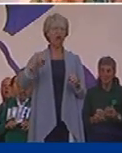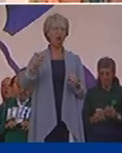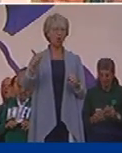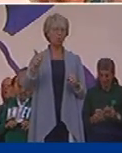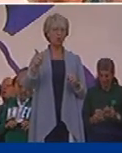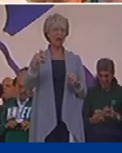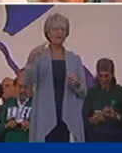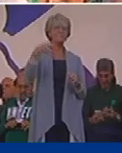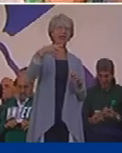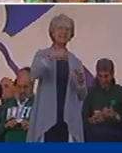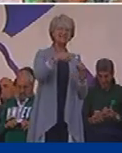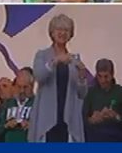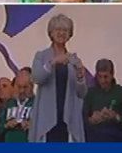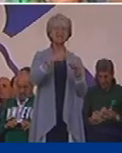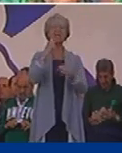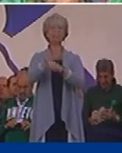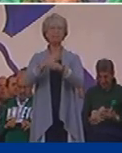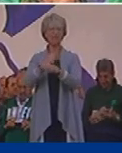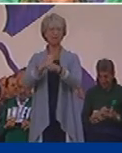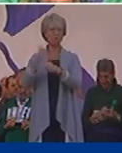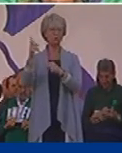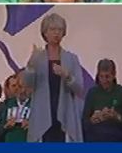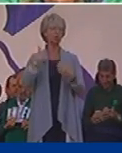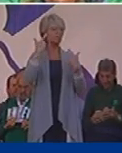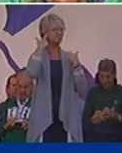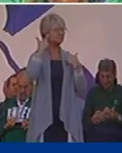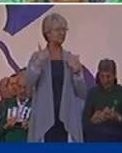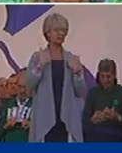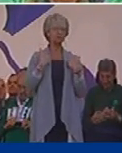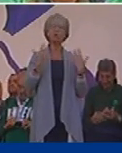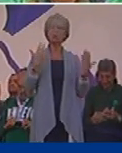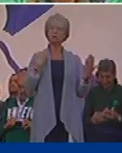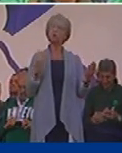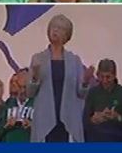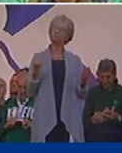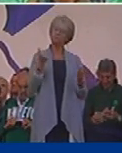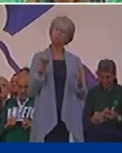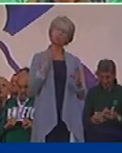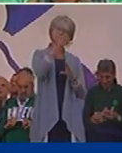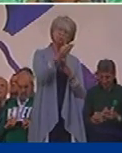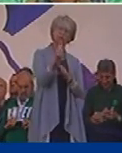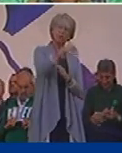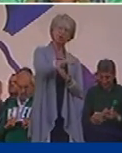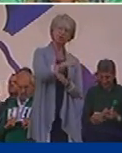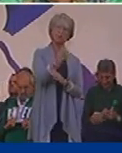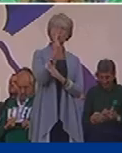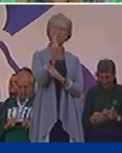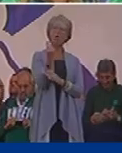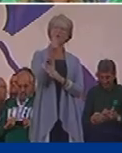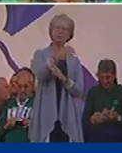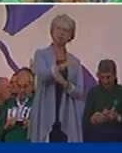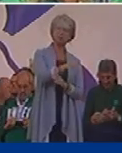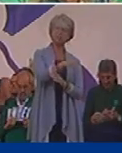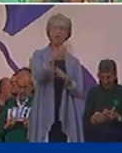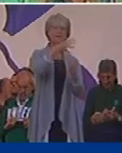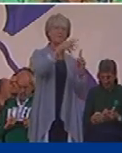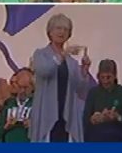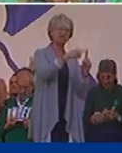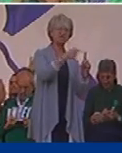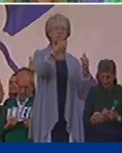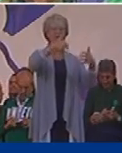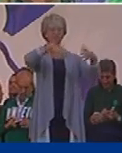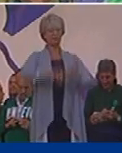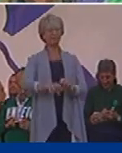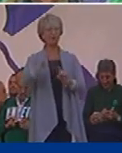tutto il Piemonte a cui mi sento vincolato, quindi ci verrò una volta in più del necessario, una volta in più in Valsesia, una volta meno a